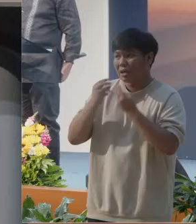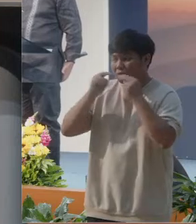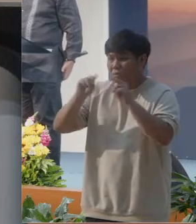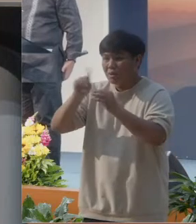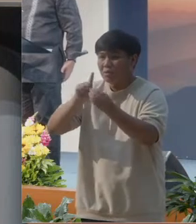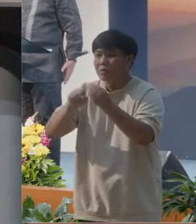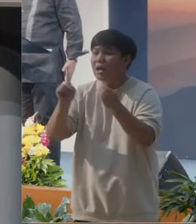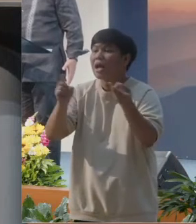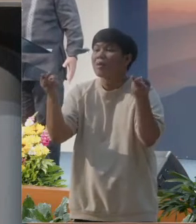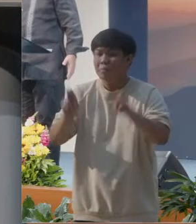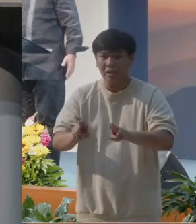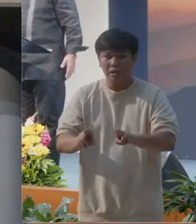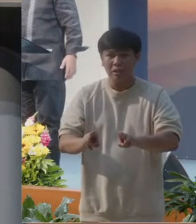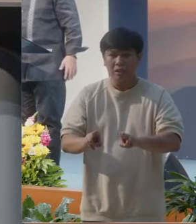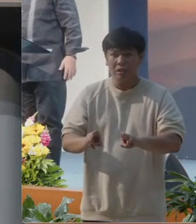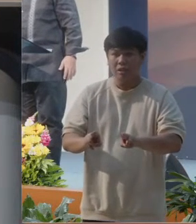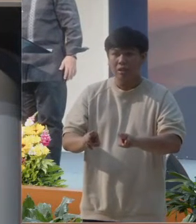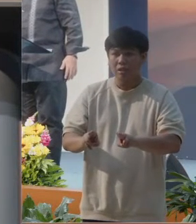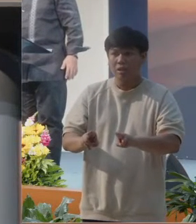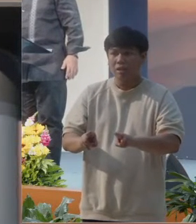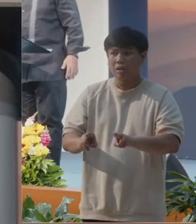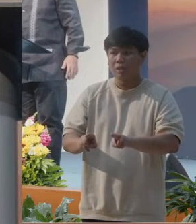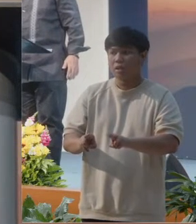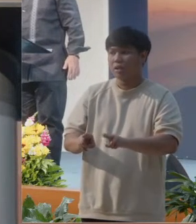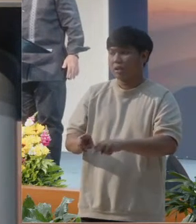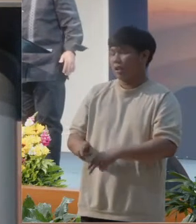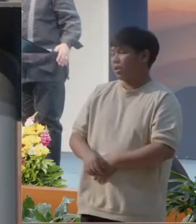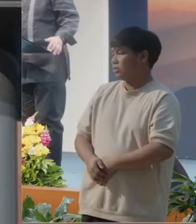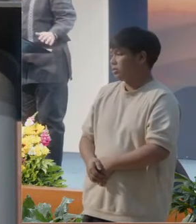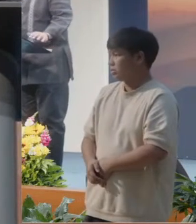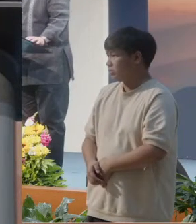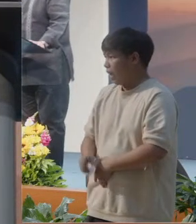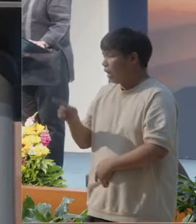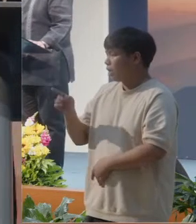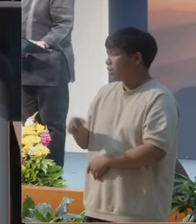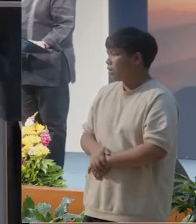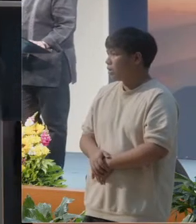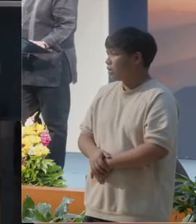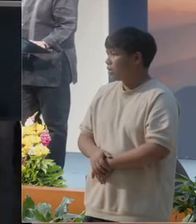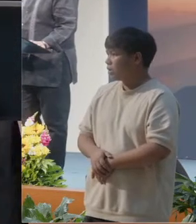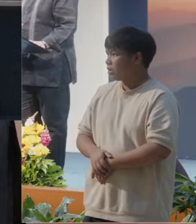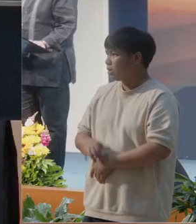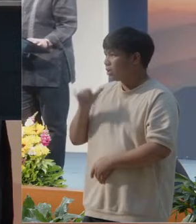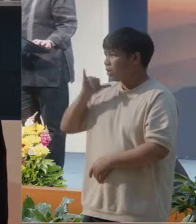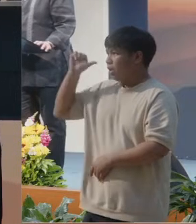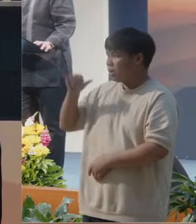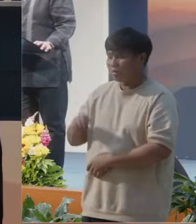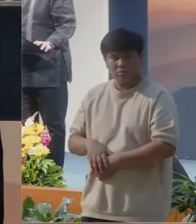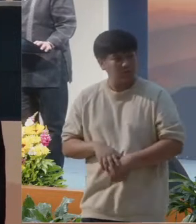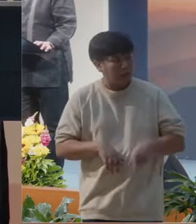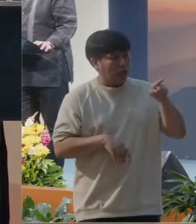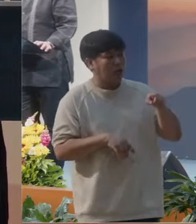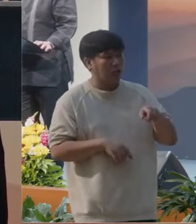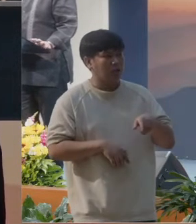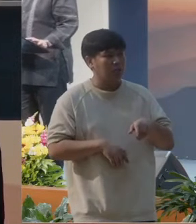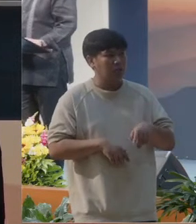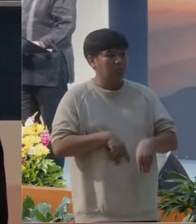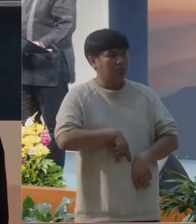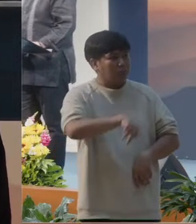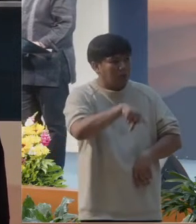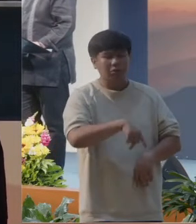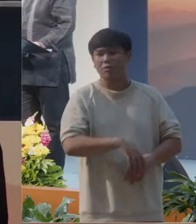nga when there is no news, it's good news. Ay minsan po hindi ho totoo eh. When there is no news, something is hidden. Baka